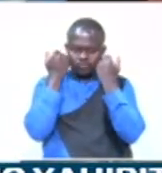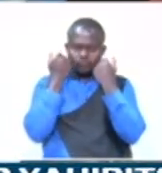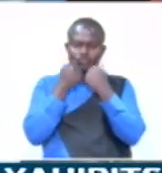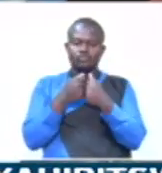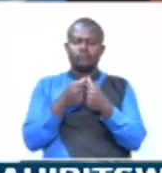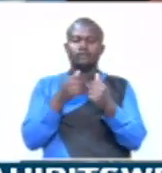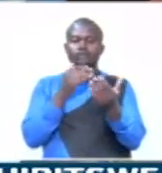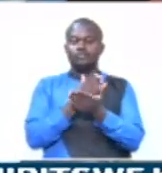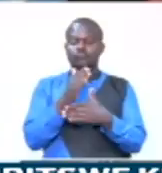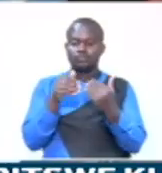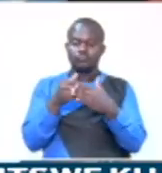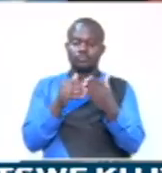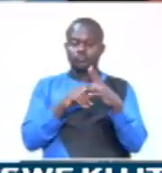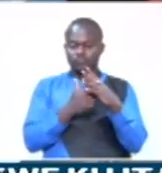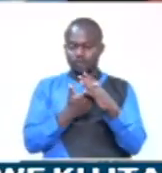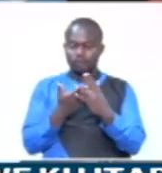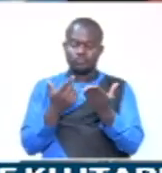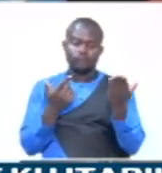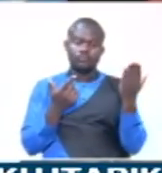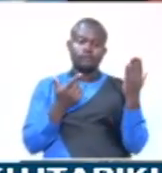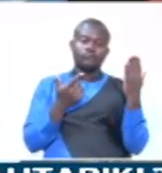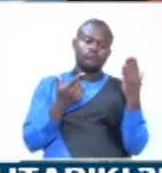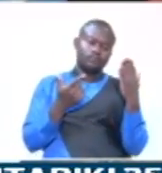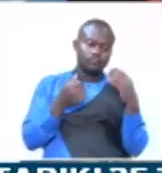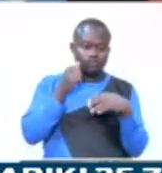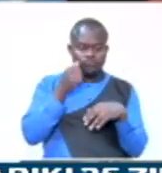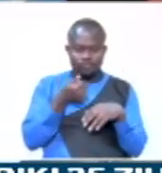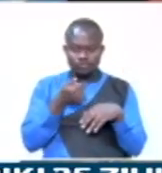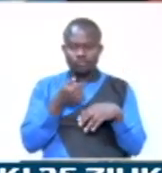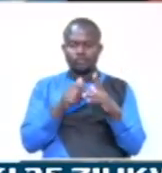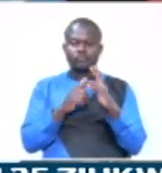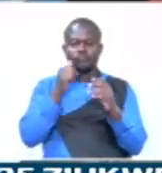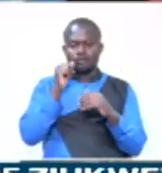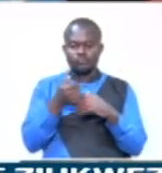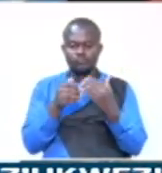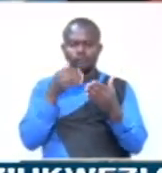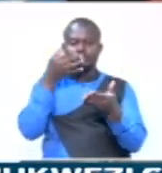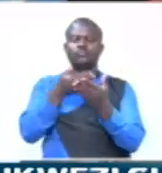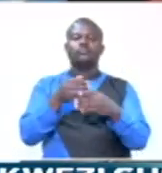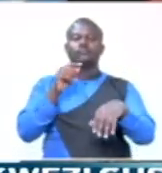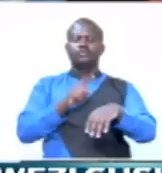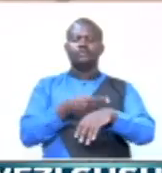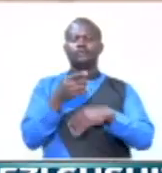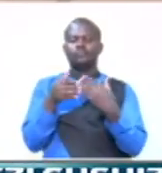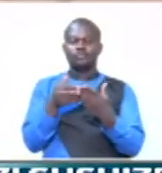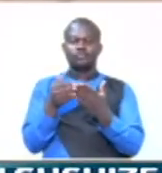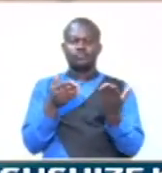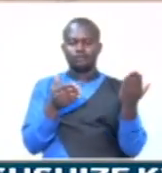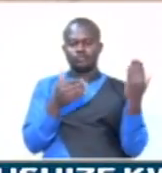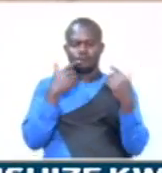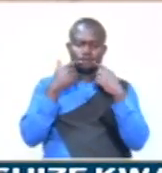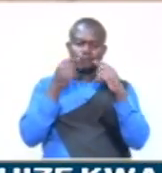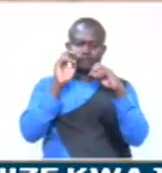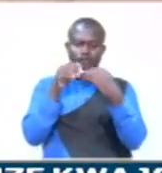Ni ukuvuga ngo urubanza ubundi biteganyijwe ko ruzatangira ejo nyuma ya saa tatu ubwo guhera ejo kugeza umunsi bazavuga ko